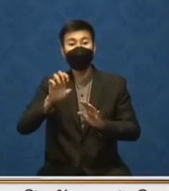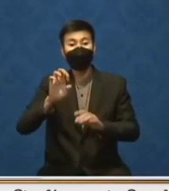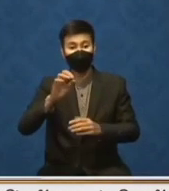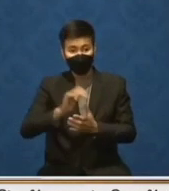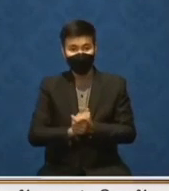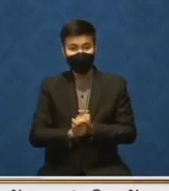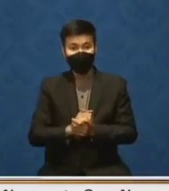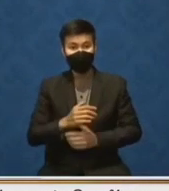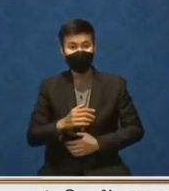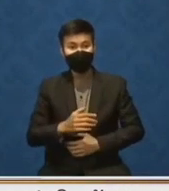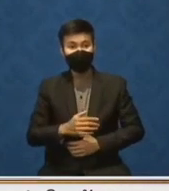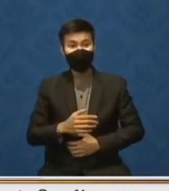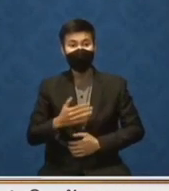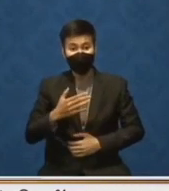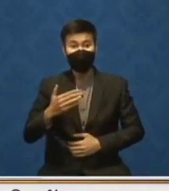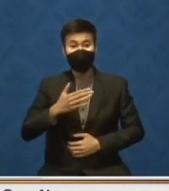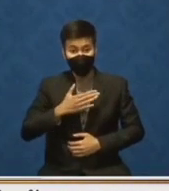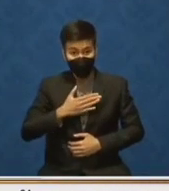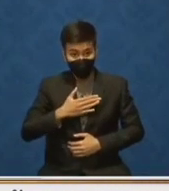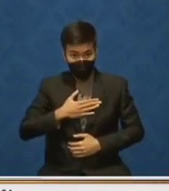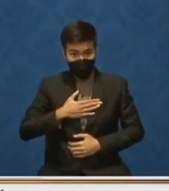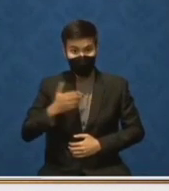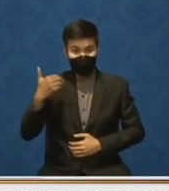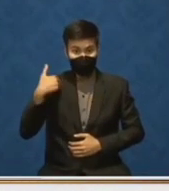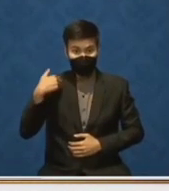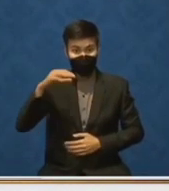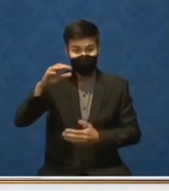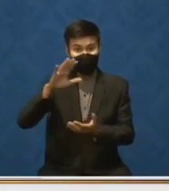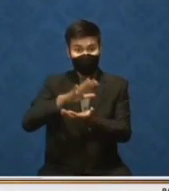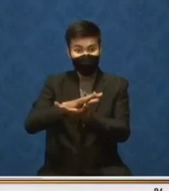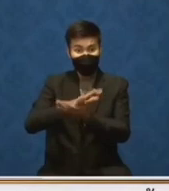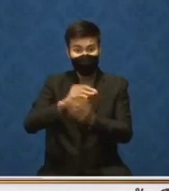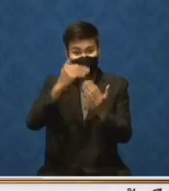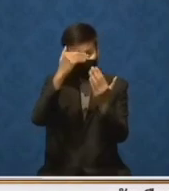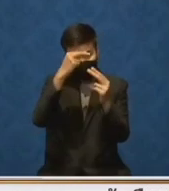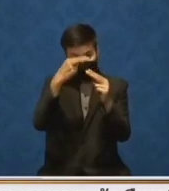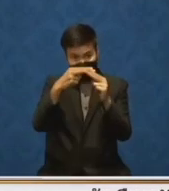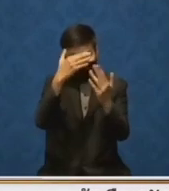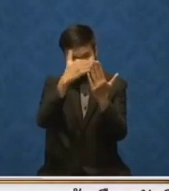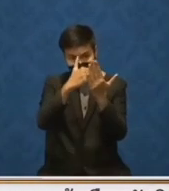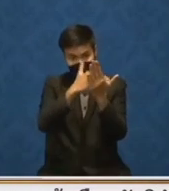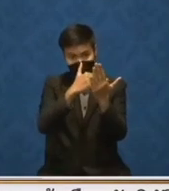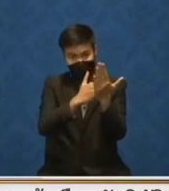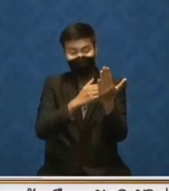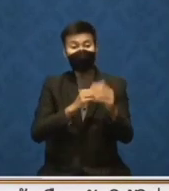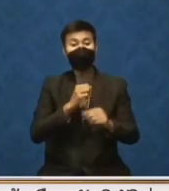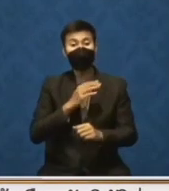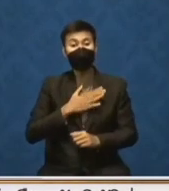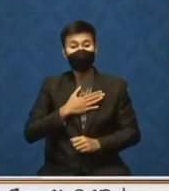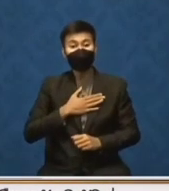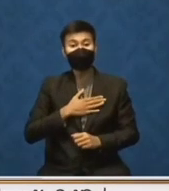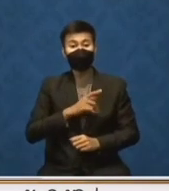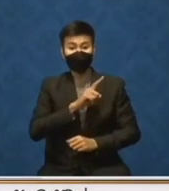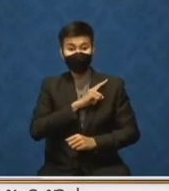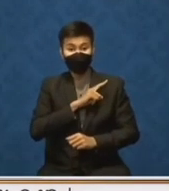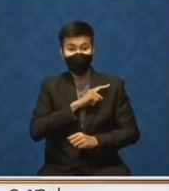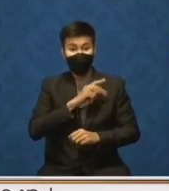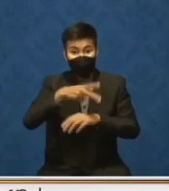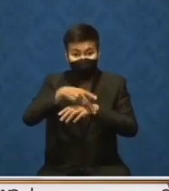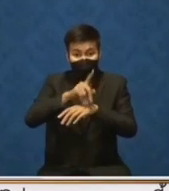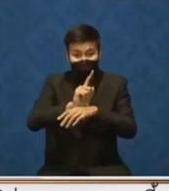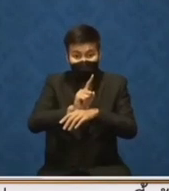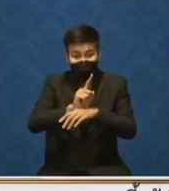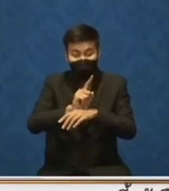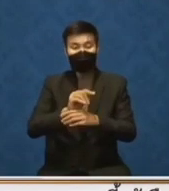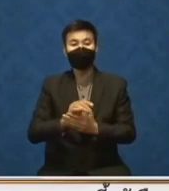โพลอันนี้ขึ้นมาด้วยนะครับเพราะฉะนั้นผมทำหน้าที่ประธานที่ตามข้อบังคับอยู่แล้วเพราะฉะนั้นไม่